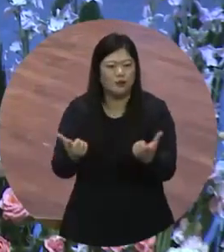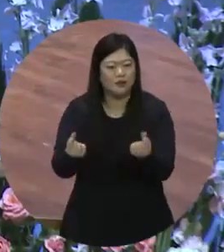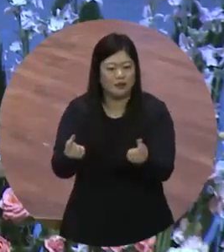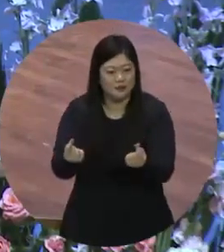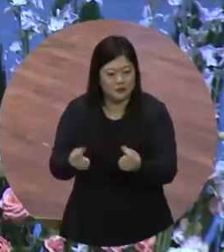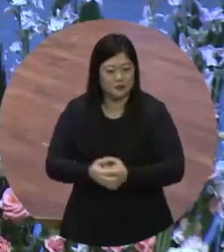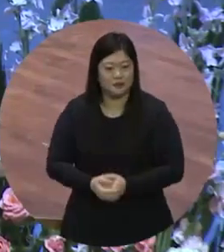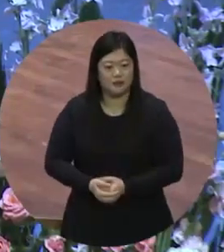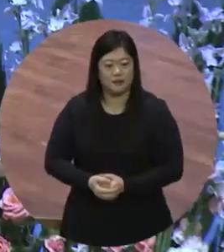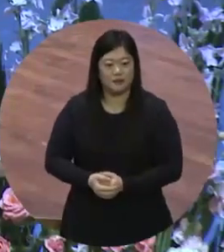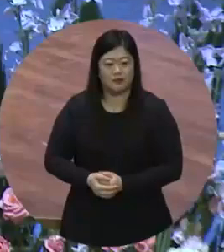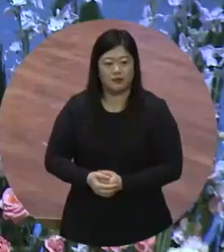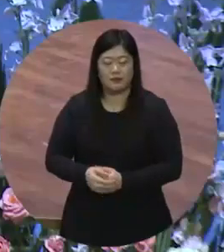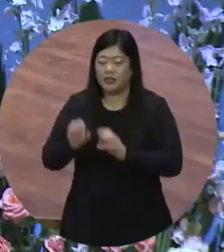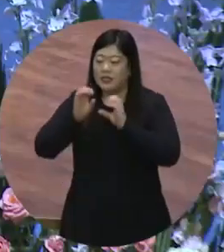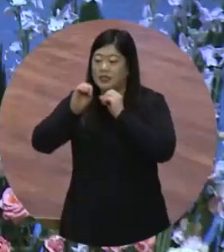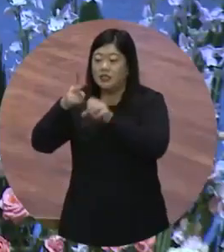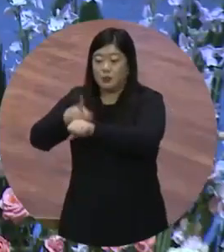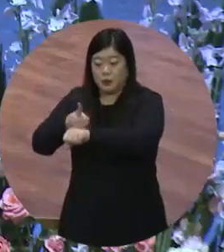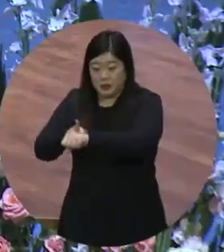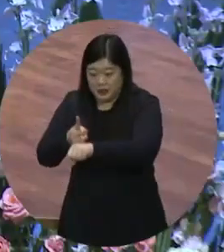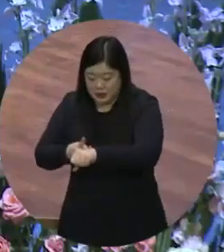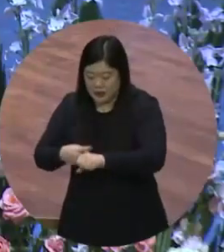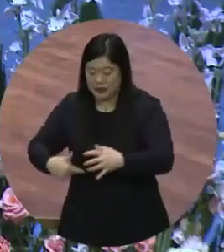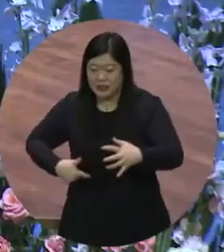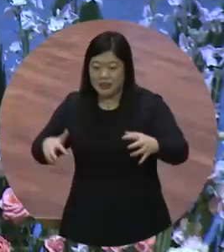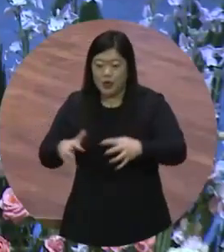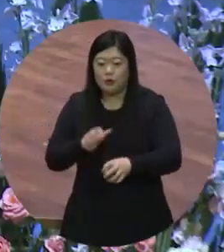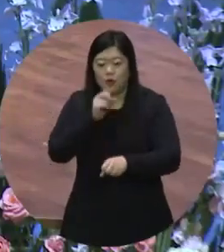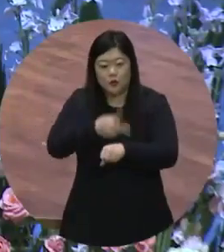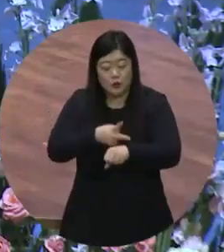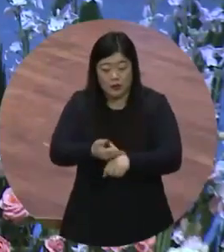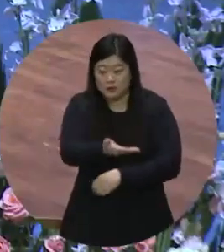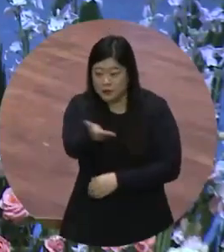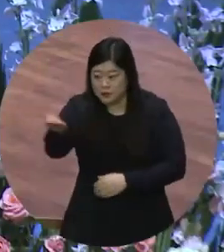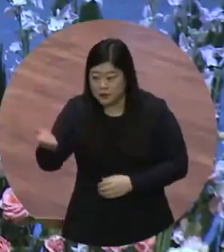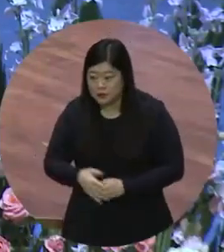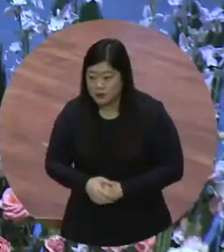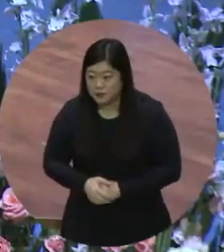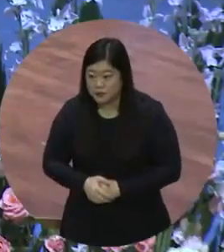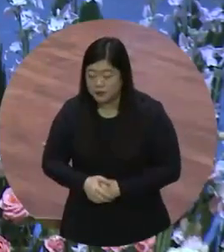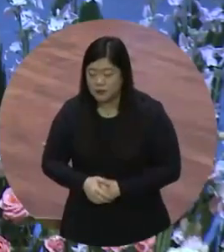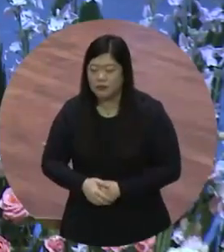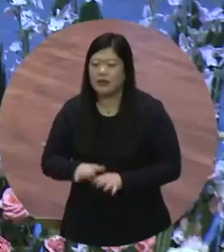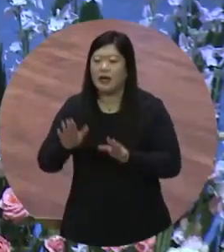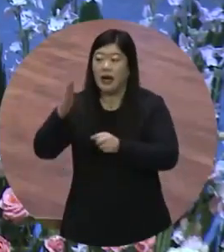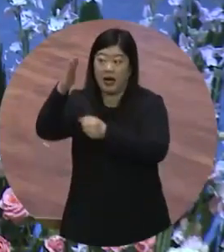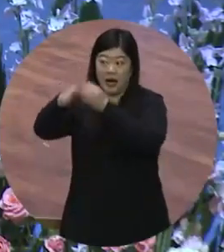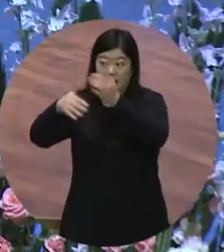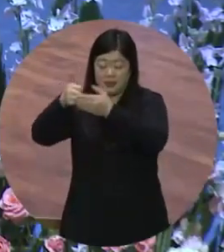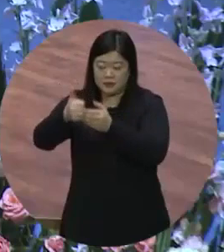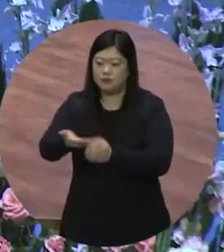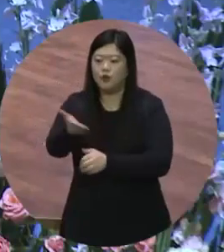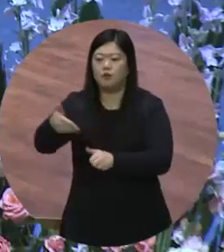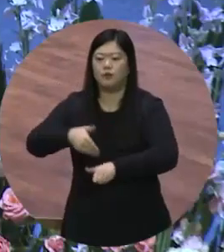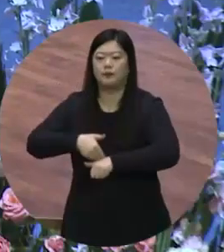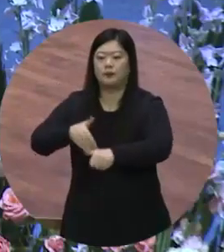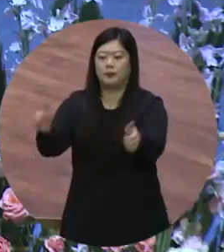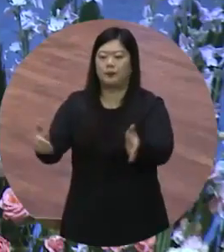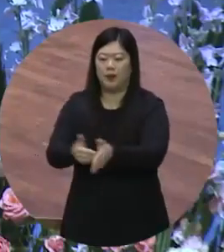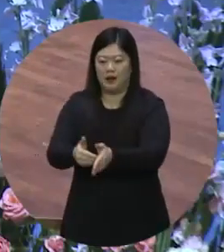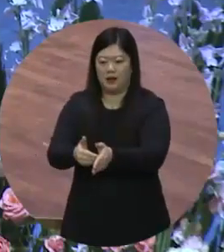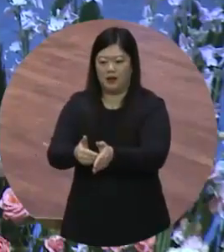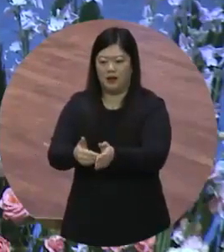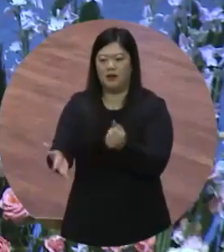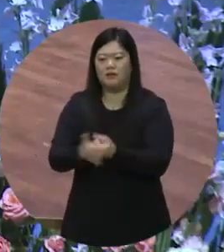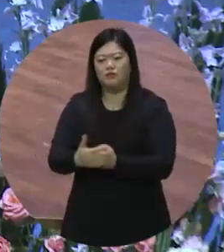우리 파송한 선교사님들, 협력 선교사님들, 나도 너희를 보내노라 라고 하는 주의 음성을 오늘 들으시기